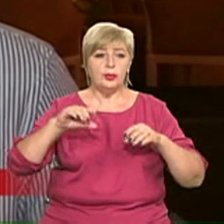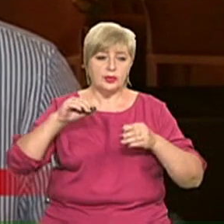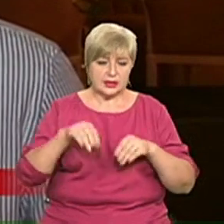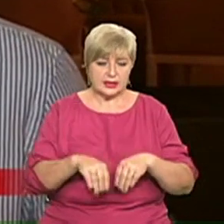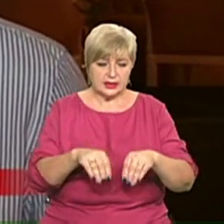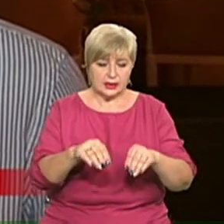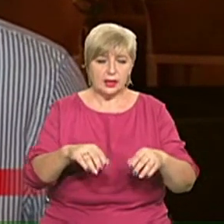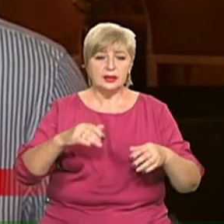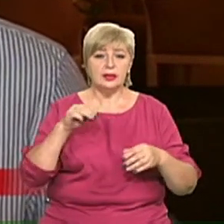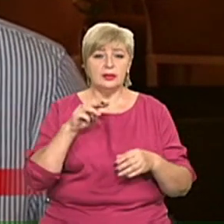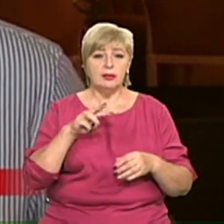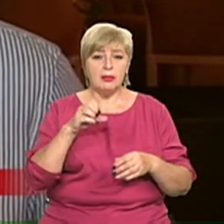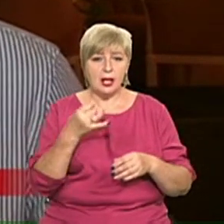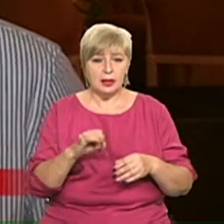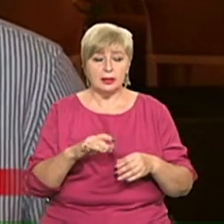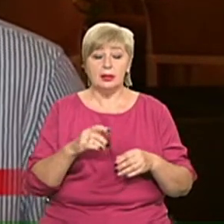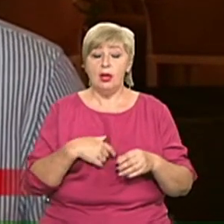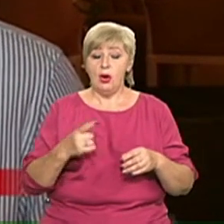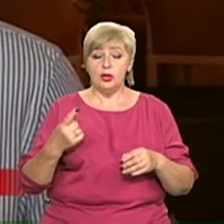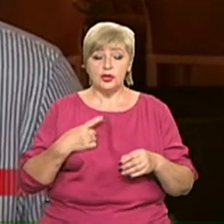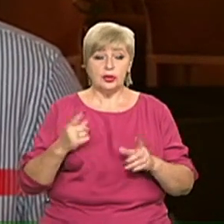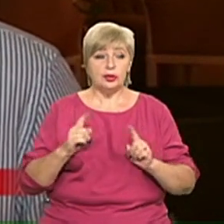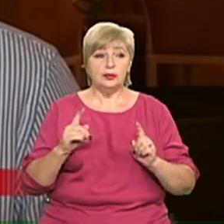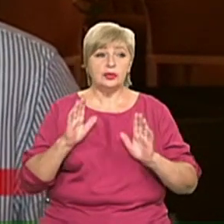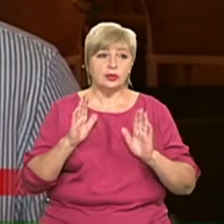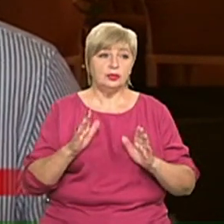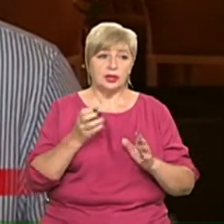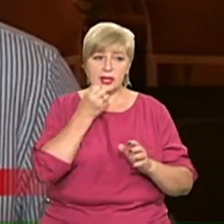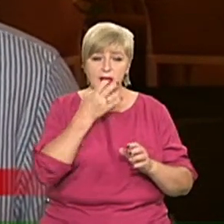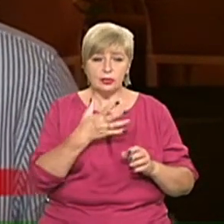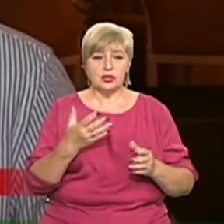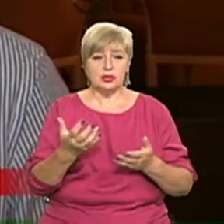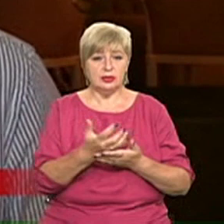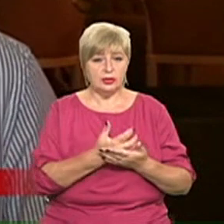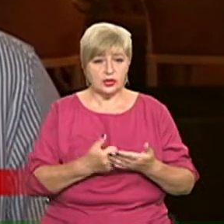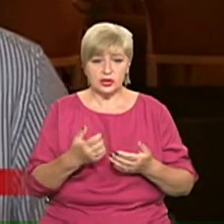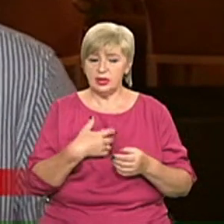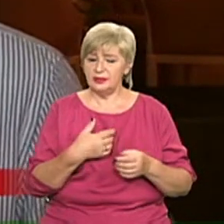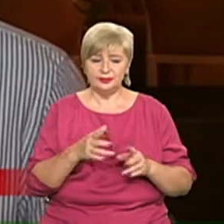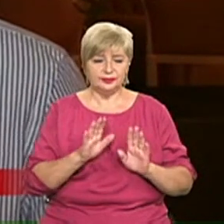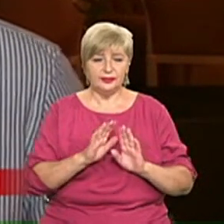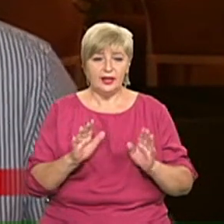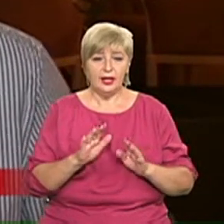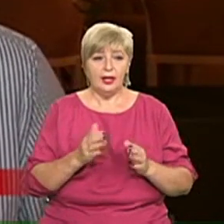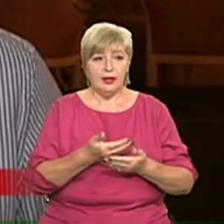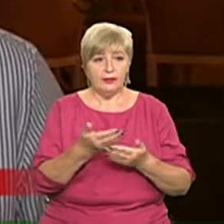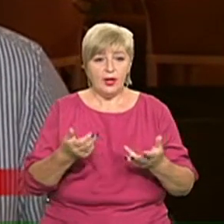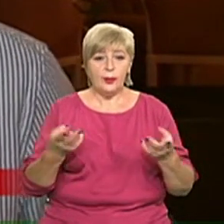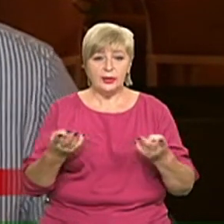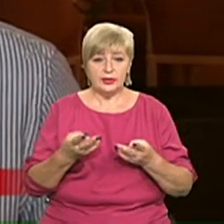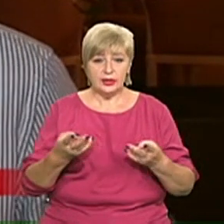місяці, очікувати, що ви зберете все ж таки якісний врожай, це вже дуже ризиковано. Тим паче, що вам